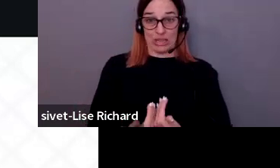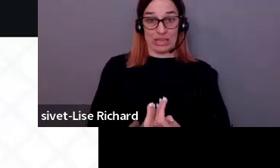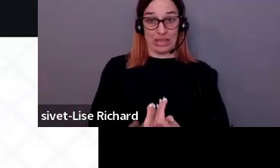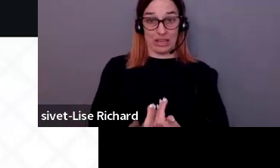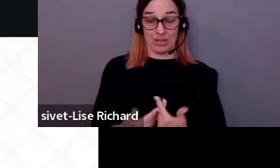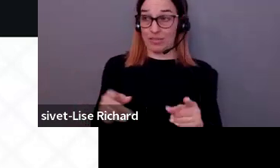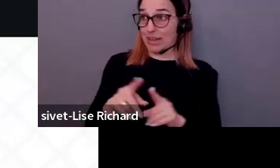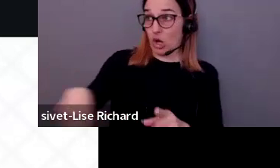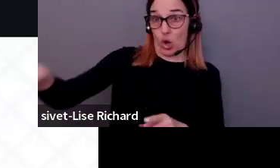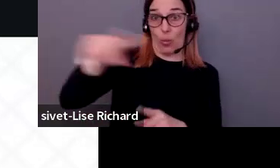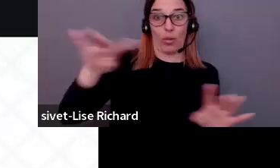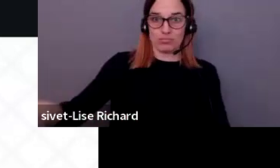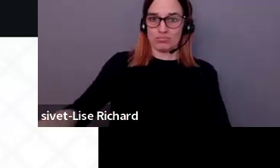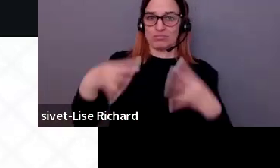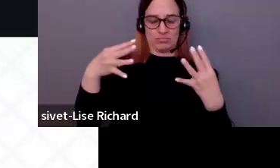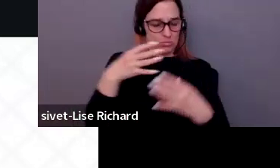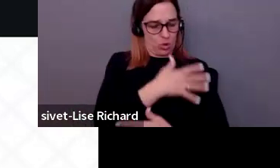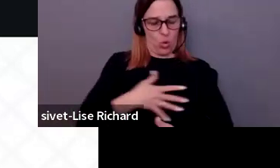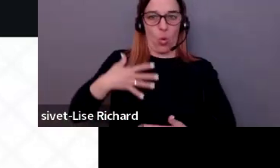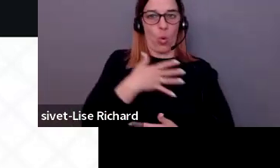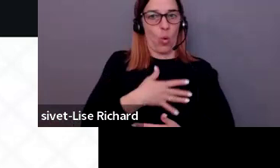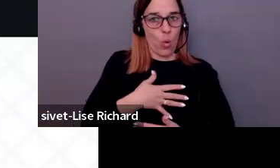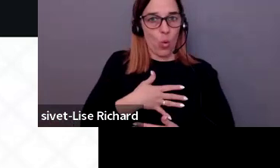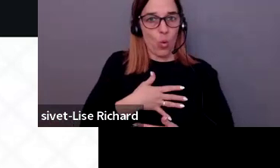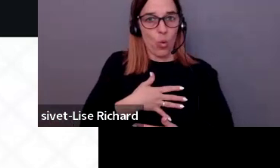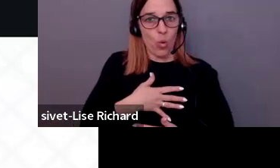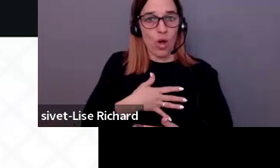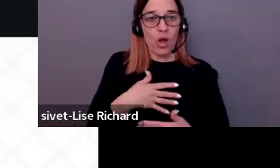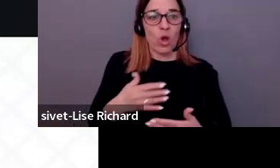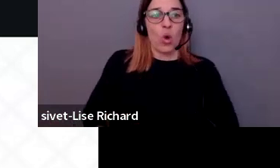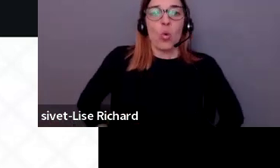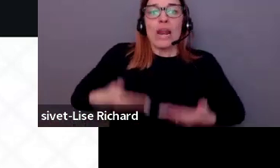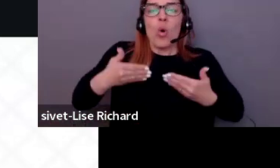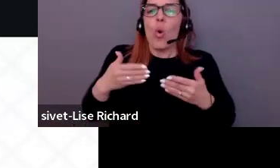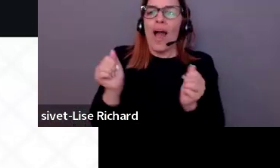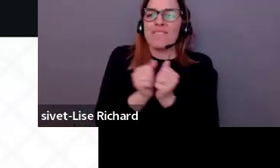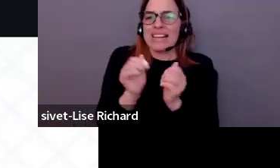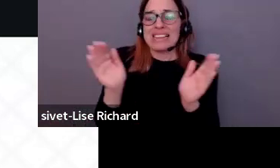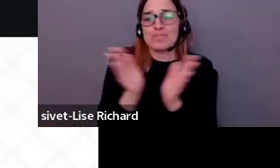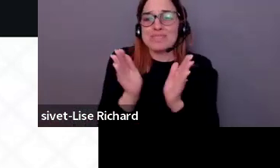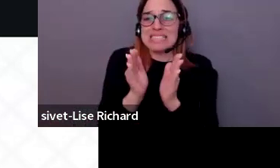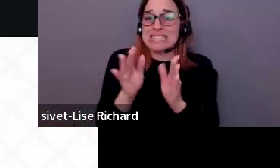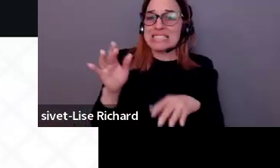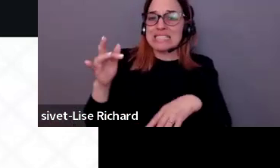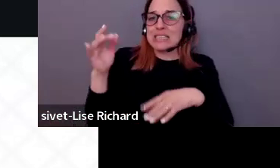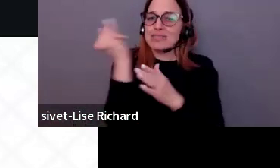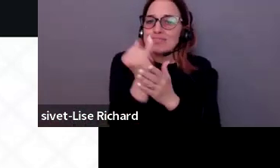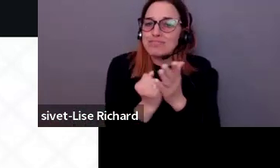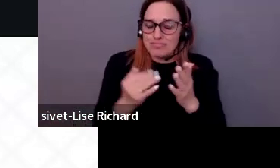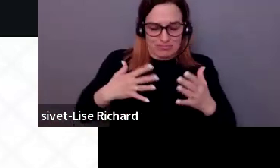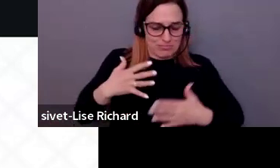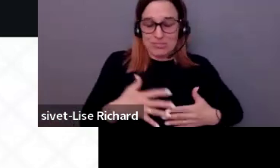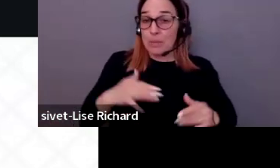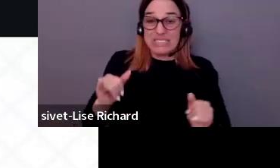attirer le regard vers le haut. Des hauts avec des petits imprimés. On va voir là, dans le à éviter là, des gros